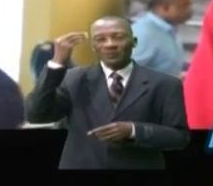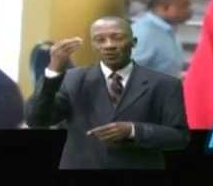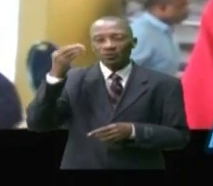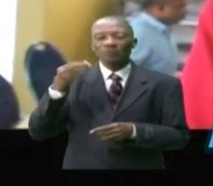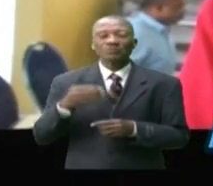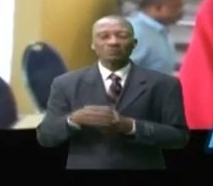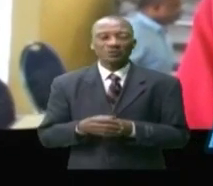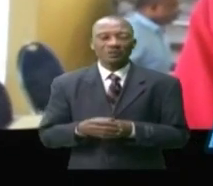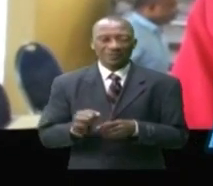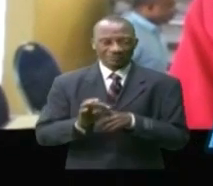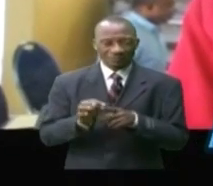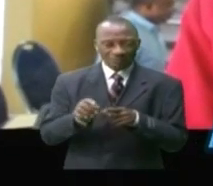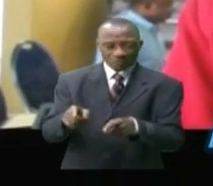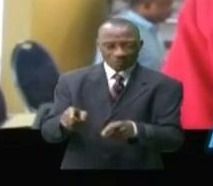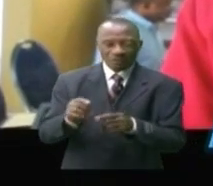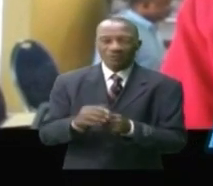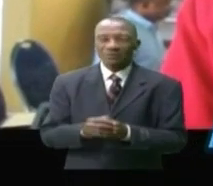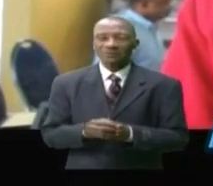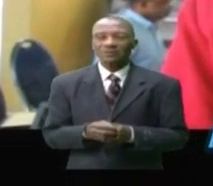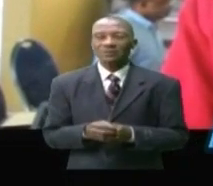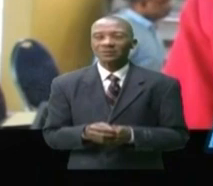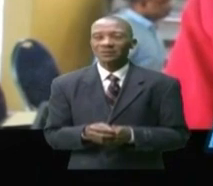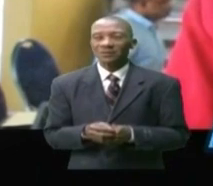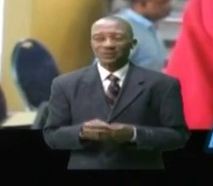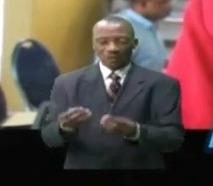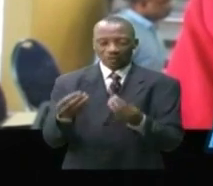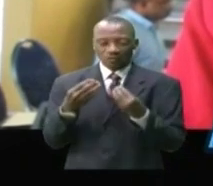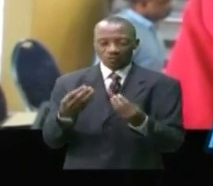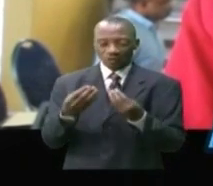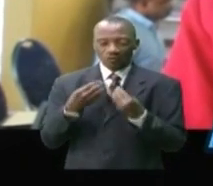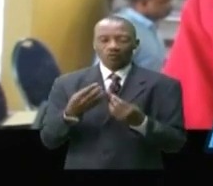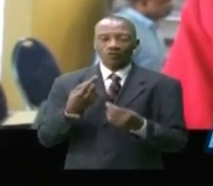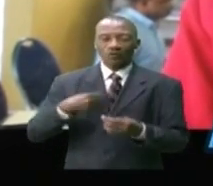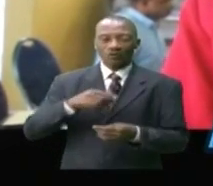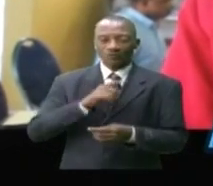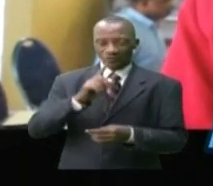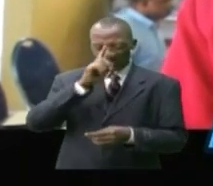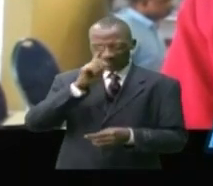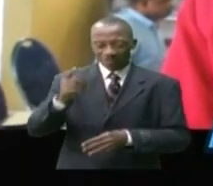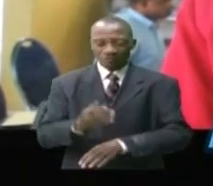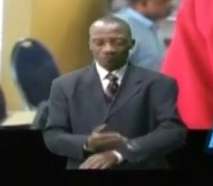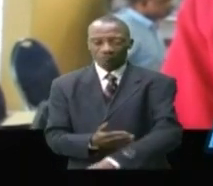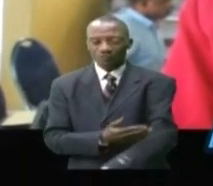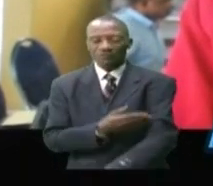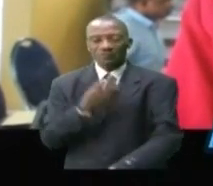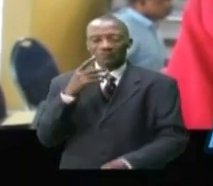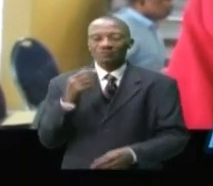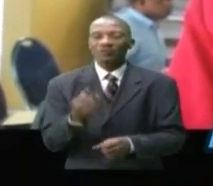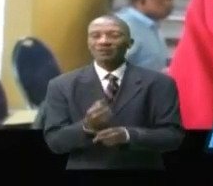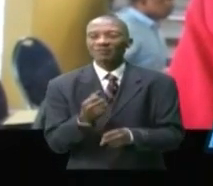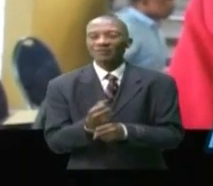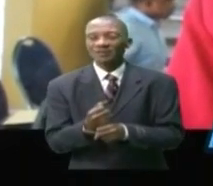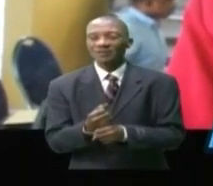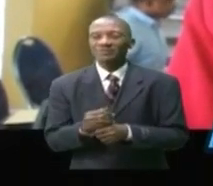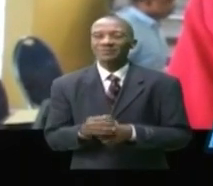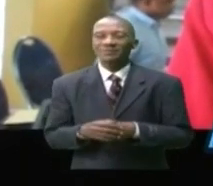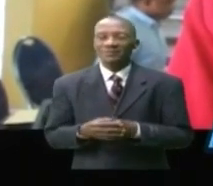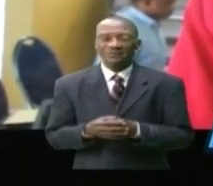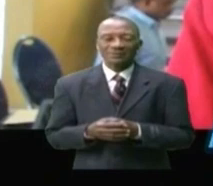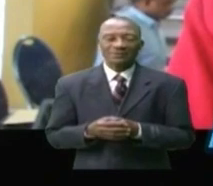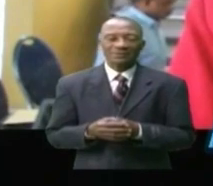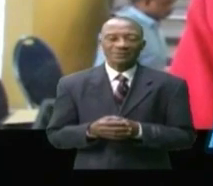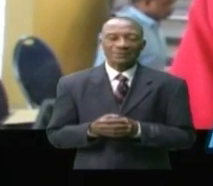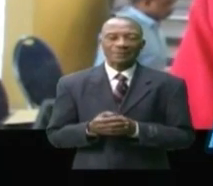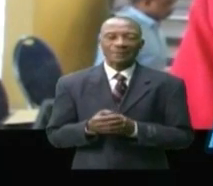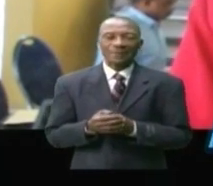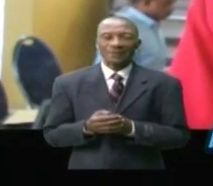permettre à l'année prochaine, 2024, comment mettre en œuvre certaines activités qui